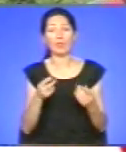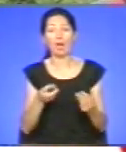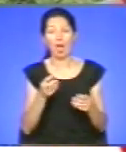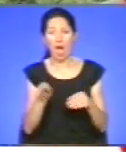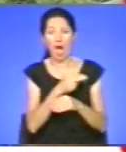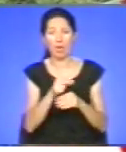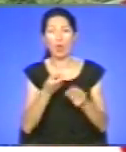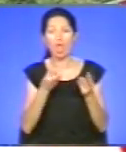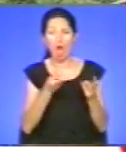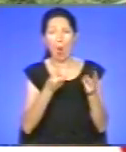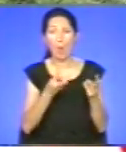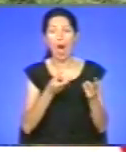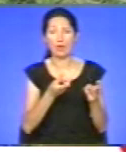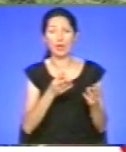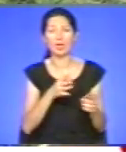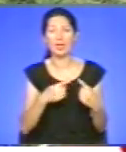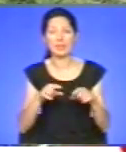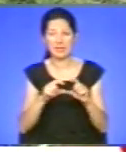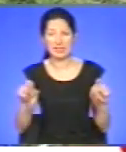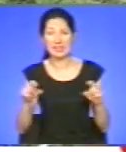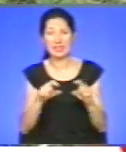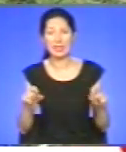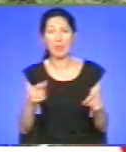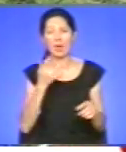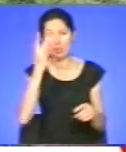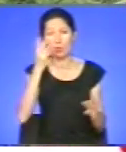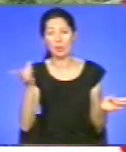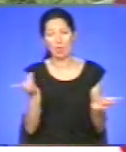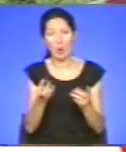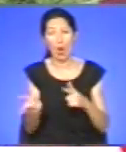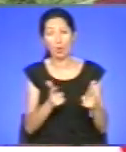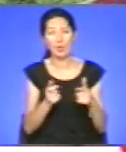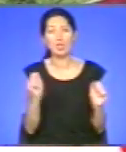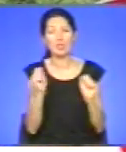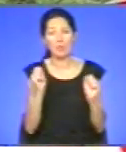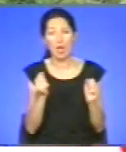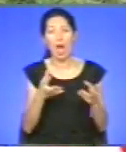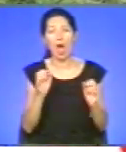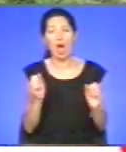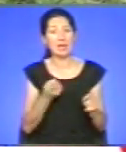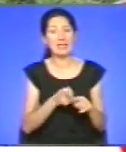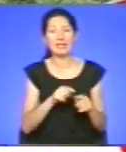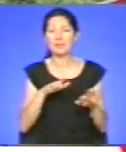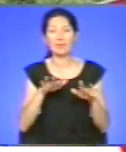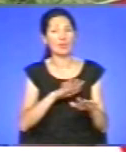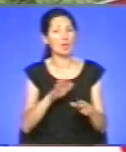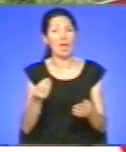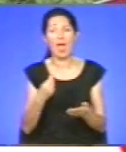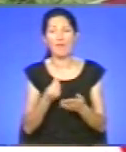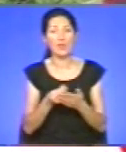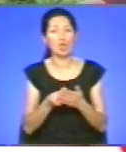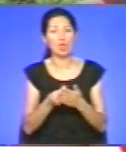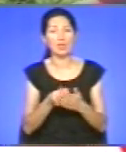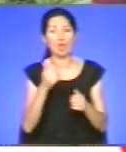літом це якраз пора готуватися до зими і до холодів. Ці заходи не профінансувалися, кожен